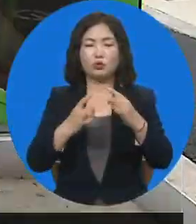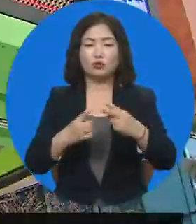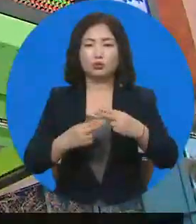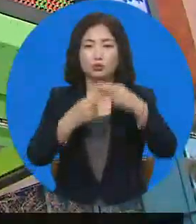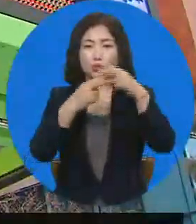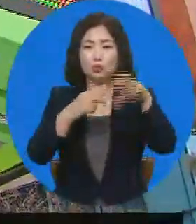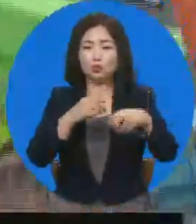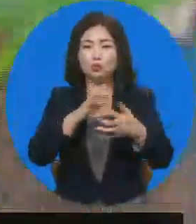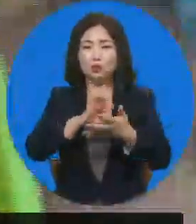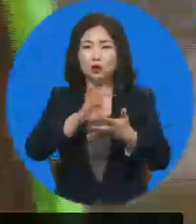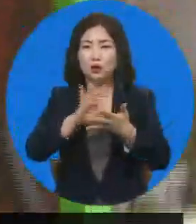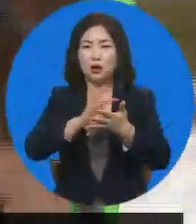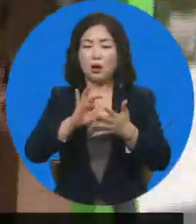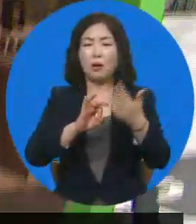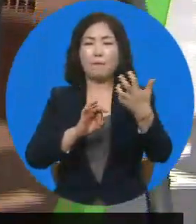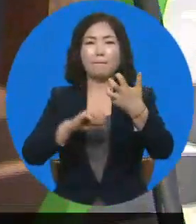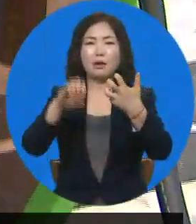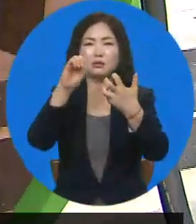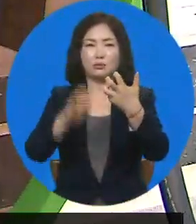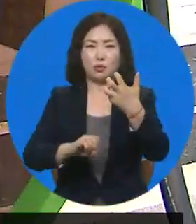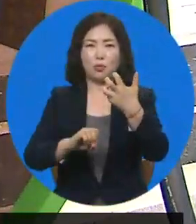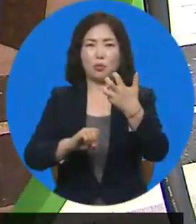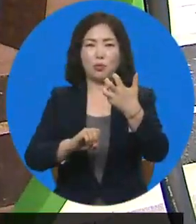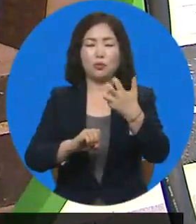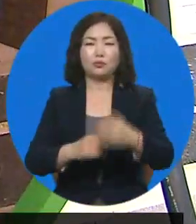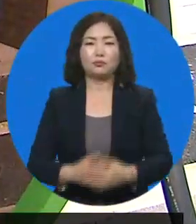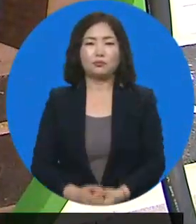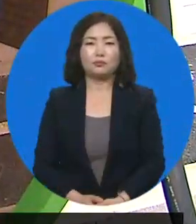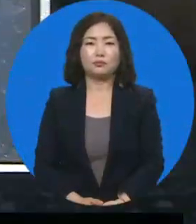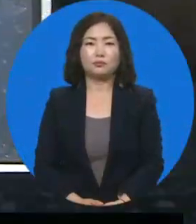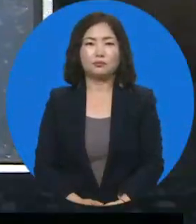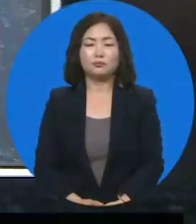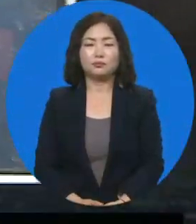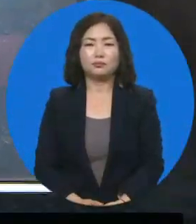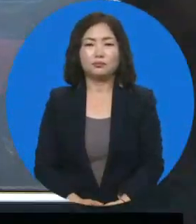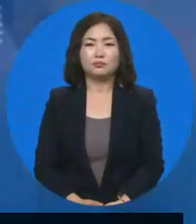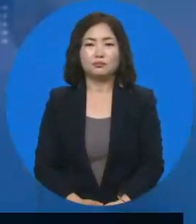이용량은 전체의 80% 정도에 이릅니다